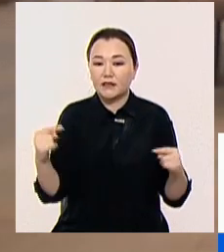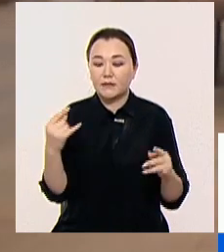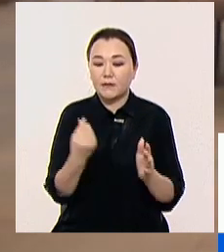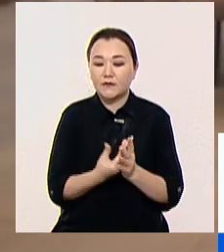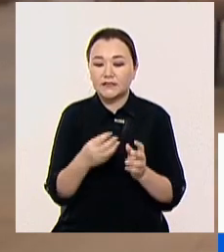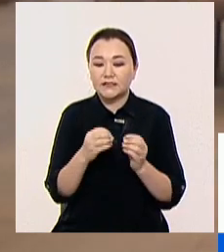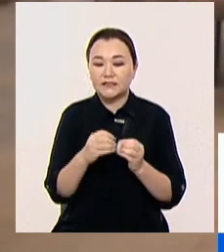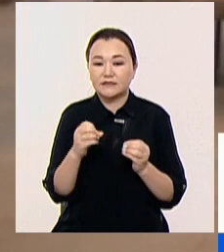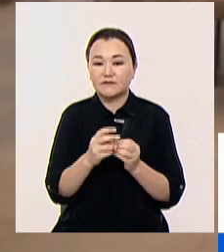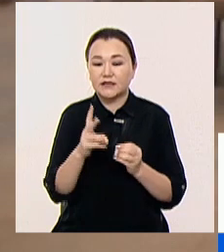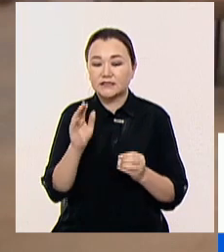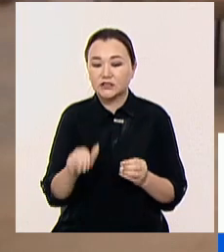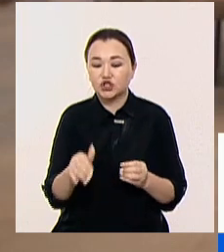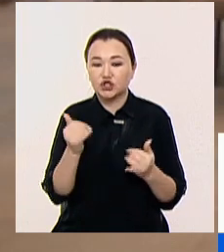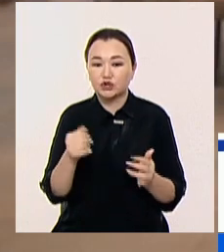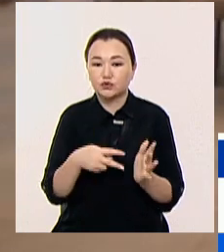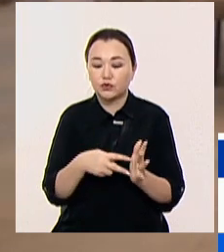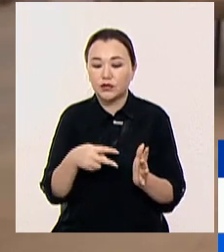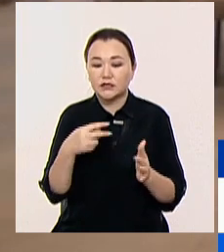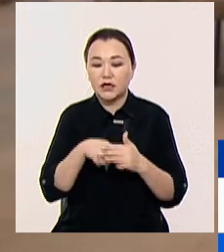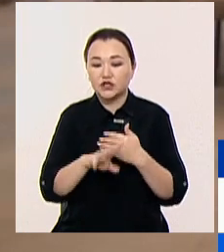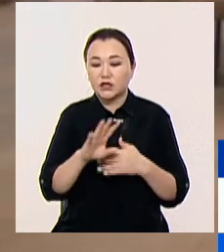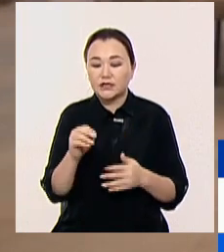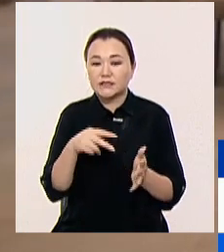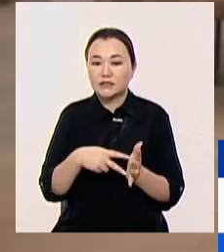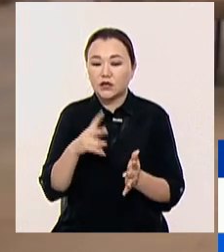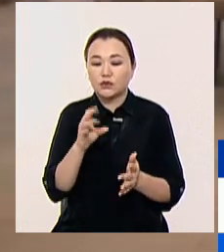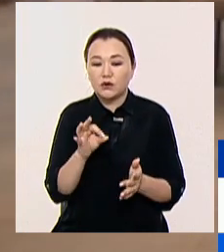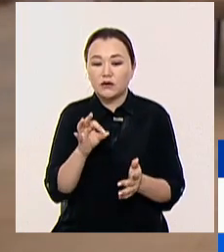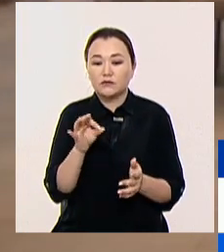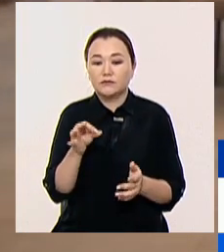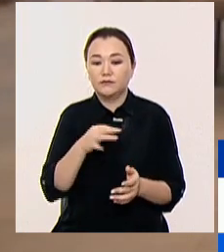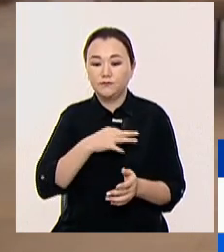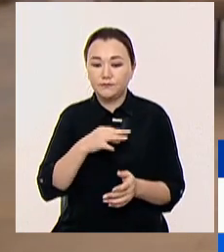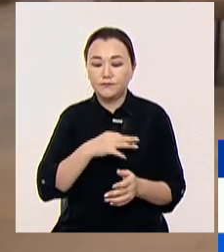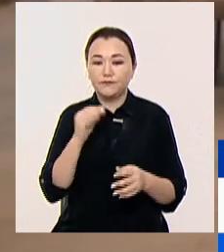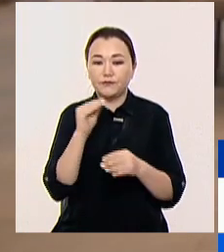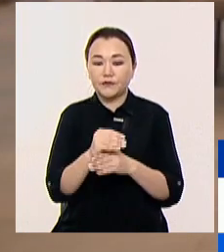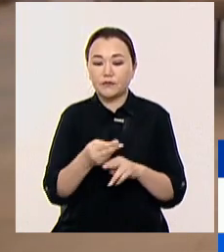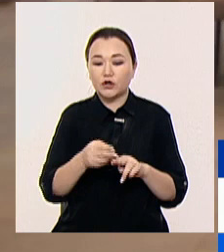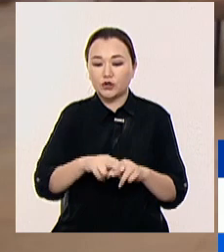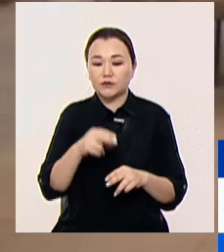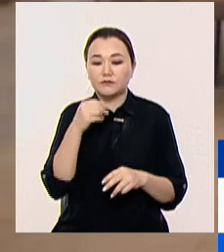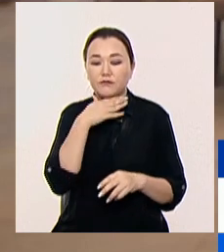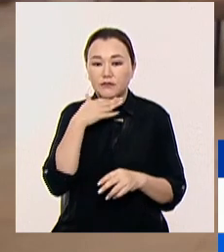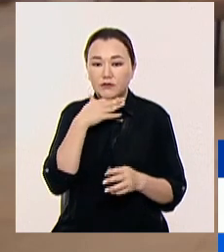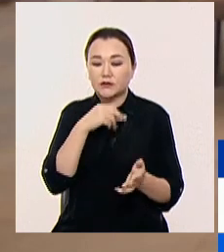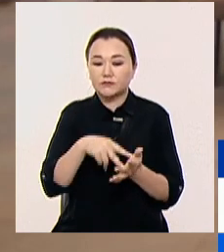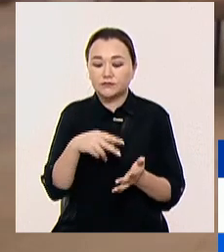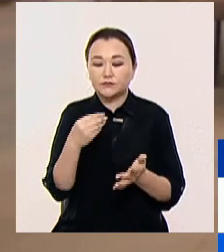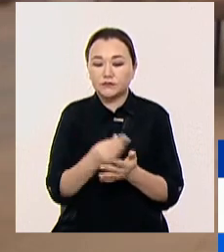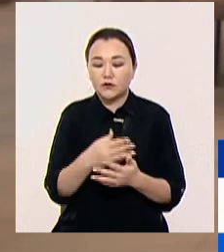на примерно 10-12 тысяч в принципе незначительная цена но всё равно поднялись потому что цены на мясо поднялись